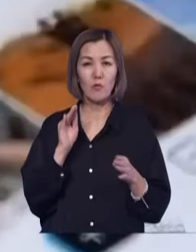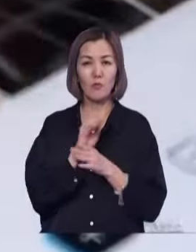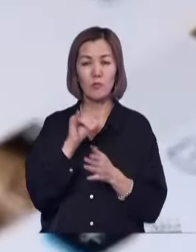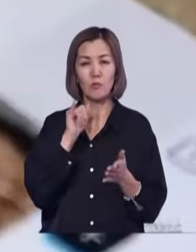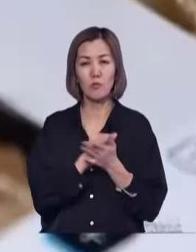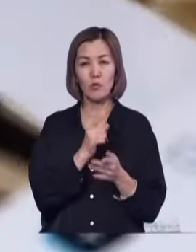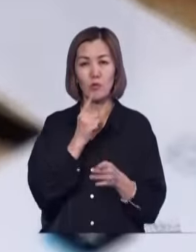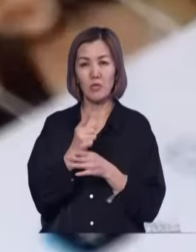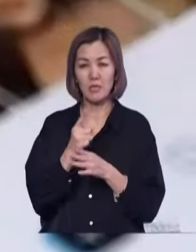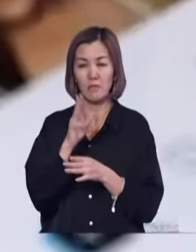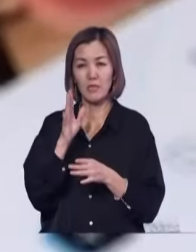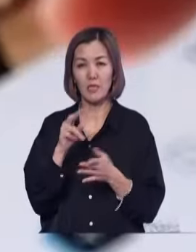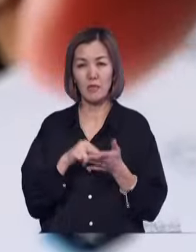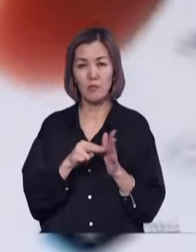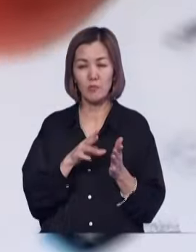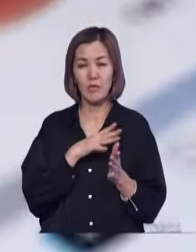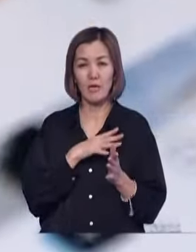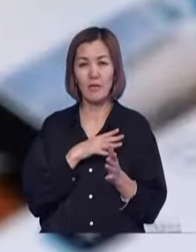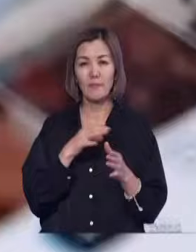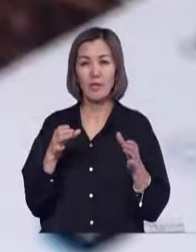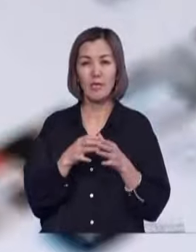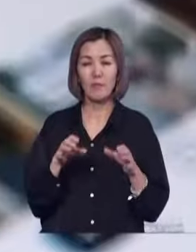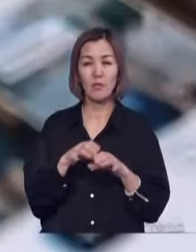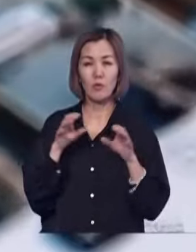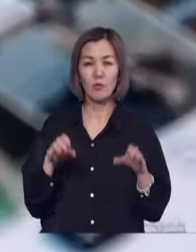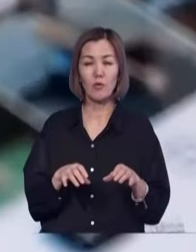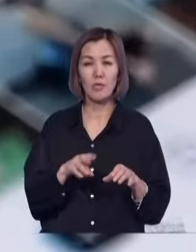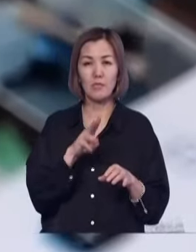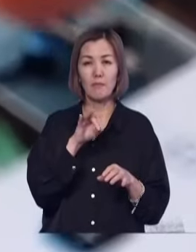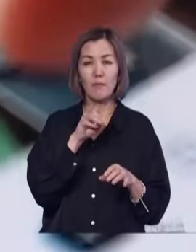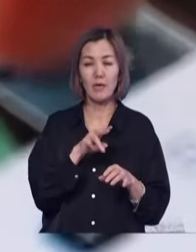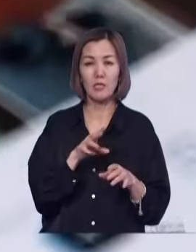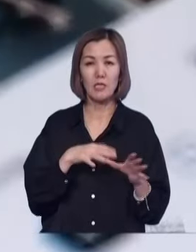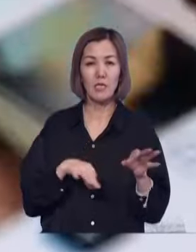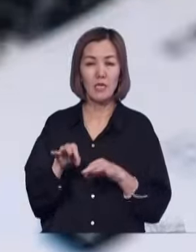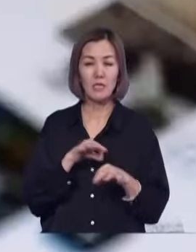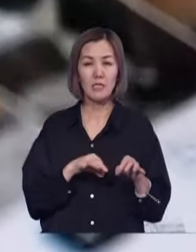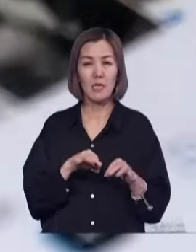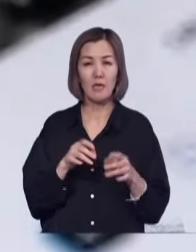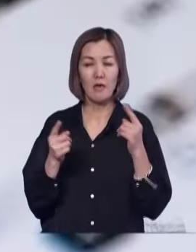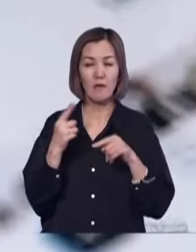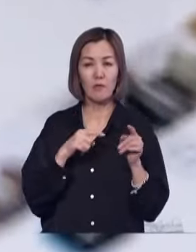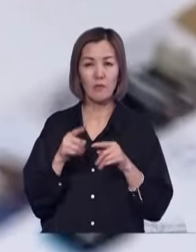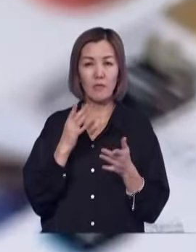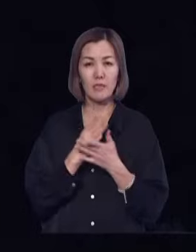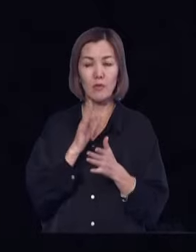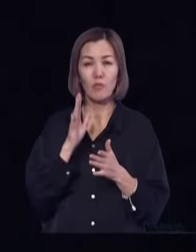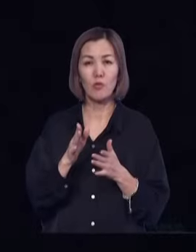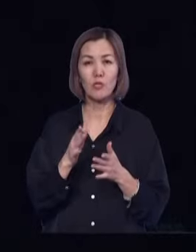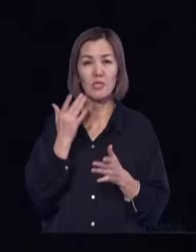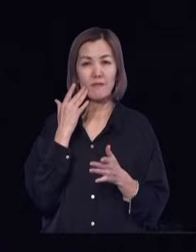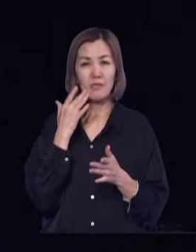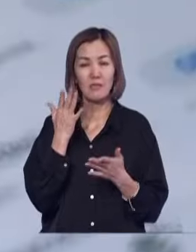орнатуға тыйым салынады деп жоспарланған. Комитет төрағасы Майк Галахер және заң жобасының авторлары болып саналады. Олар болашаққа кез